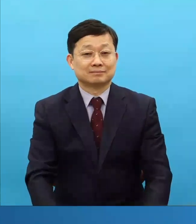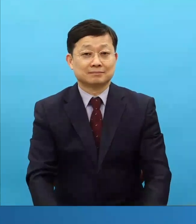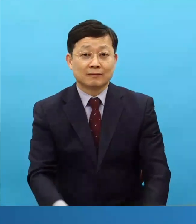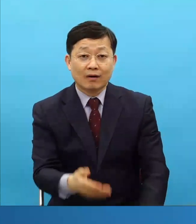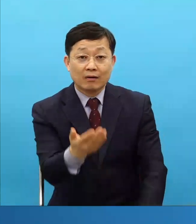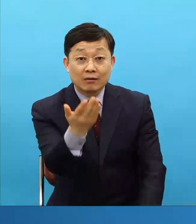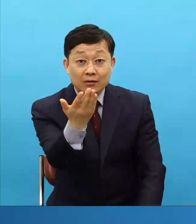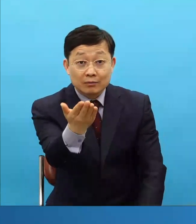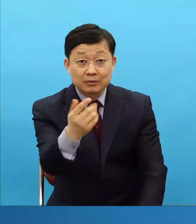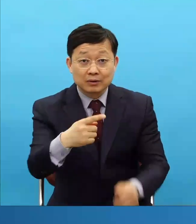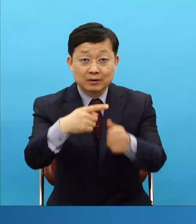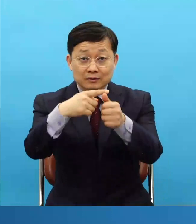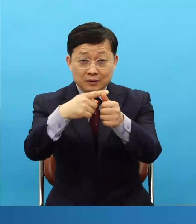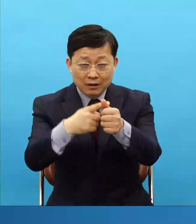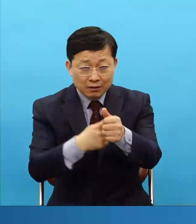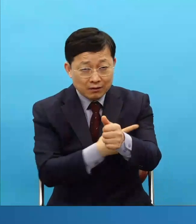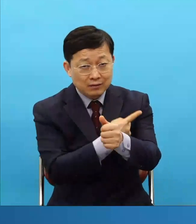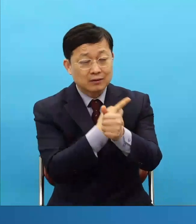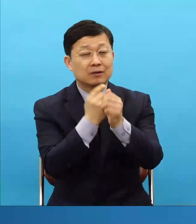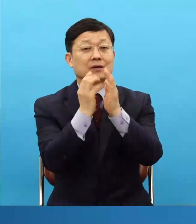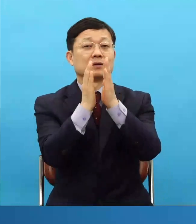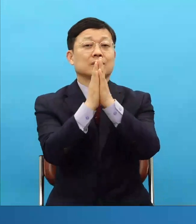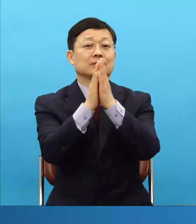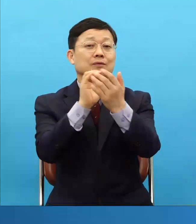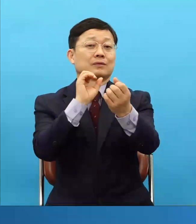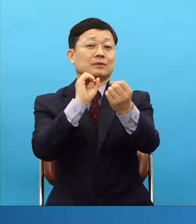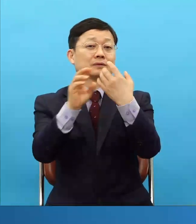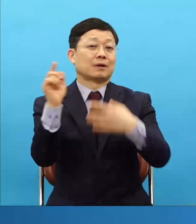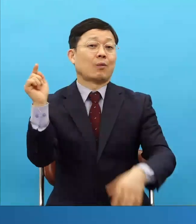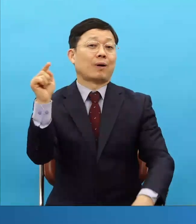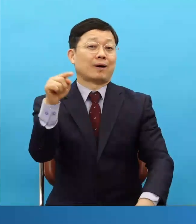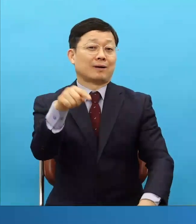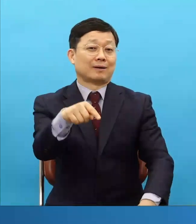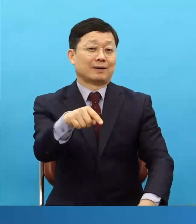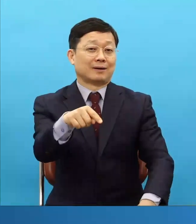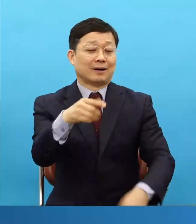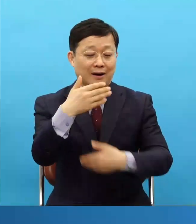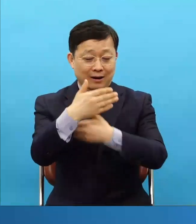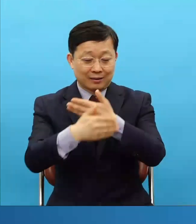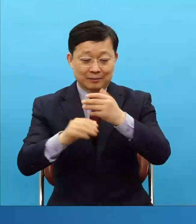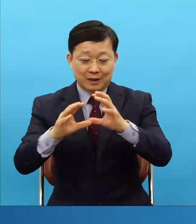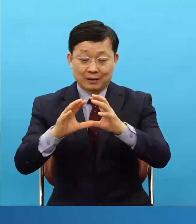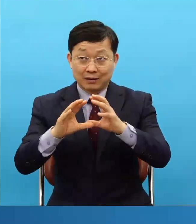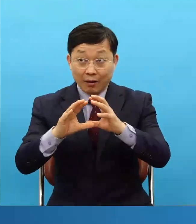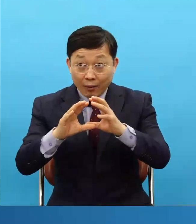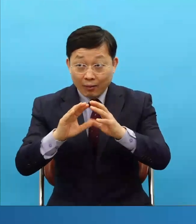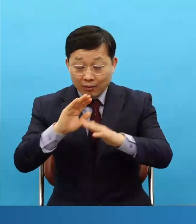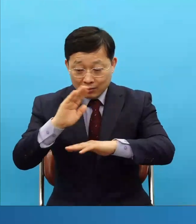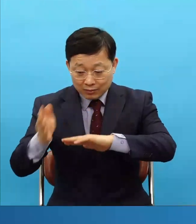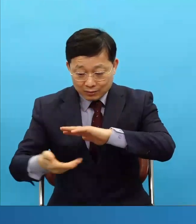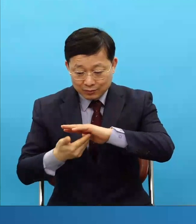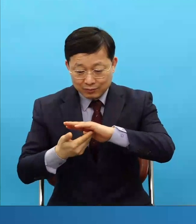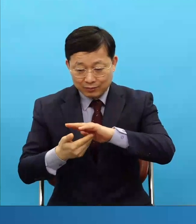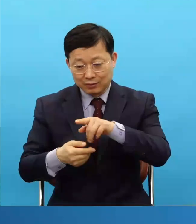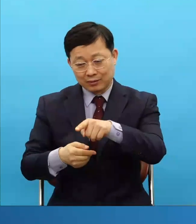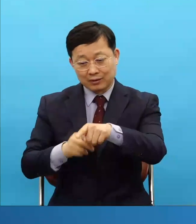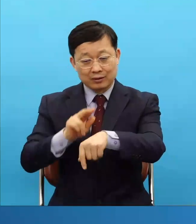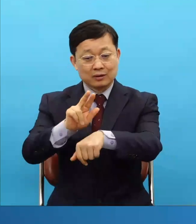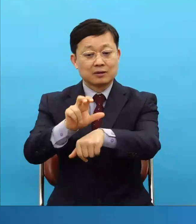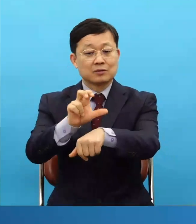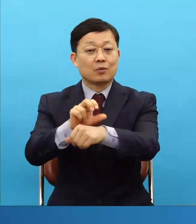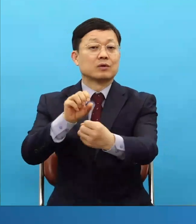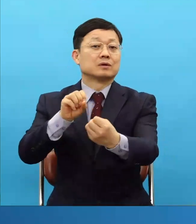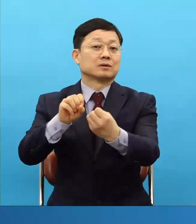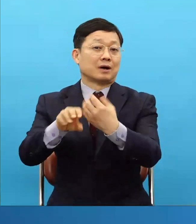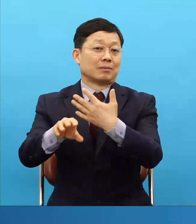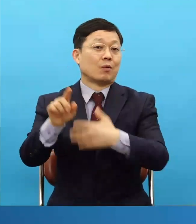응답이 옵니다. Then answers will come to you. 하나님 나라의 일이 이루어진다. 그게 The 25입니다. things of God's kingdom will be fulfilled. That is